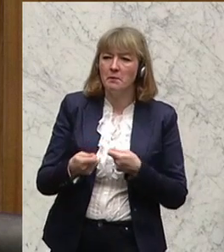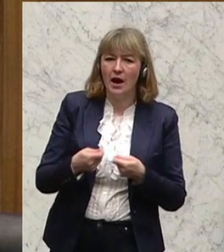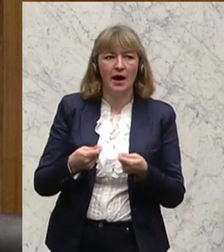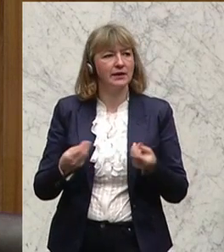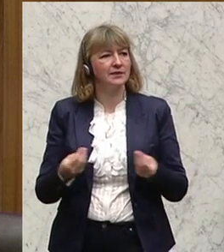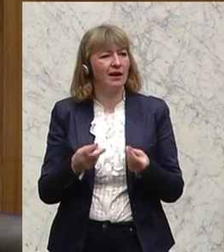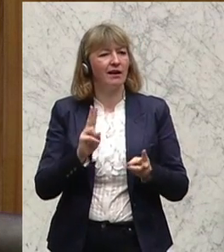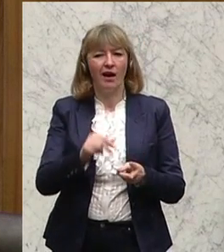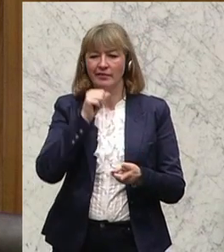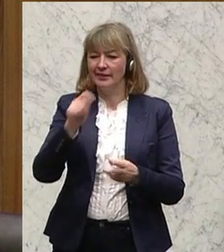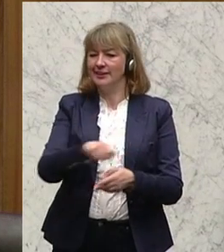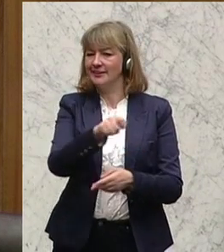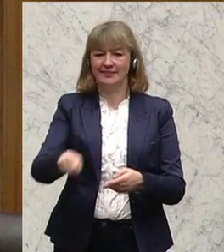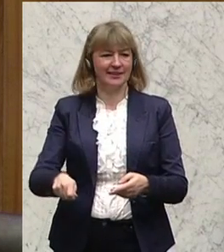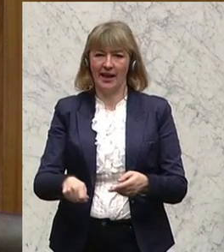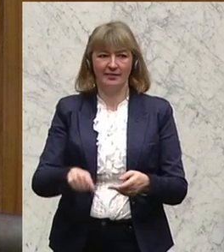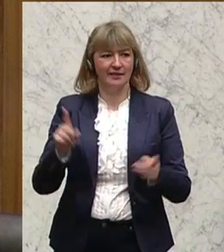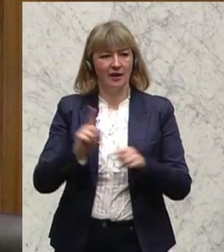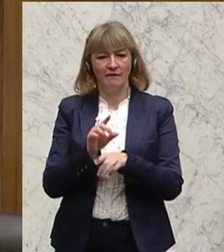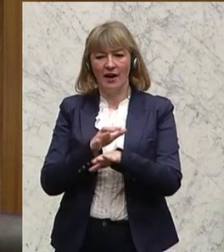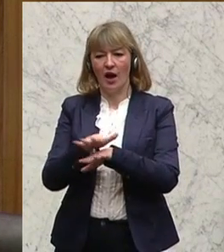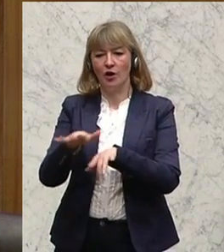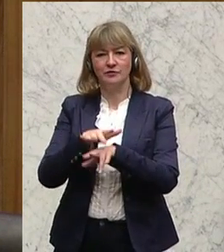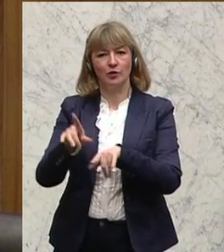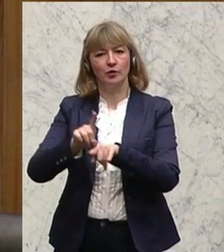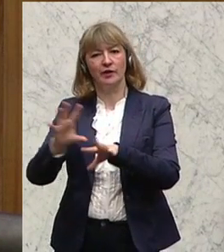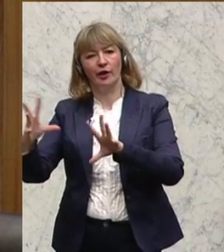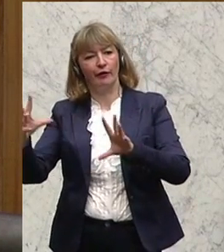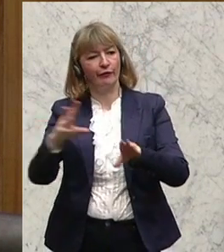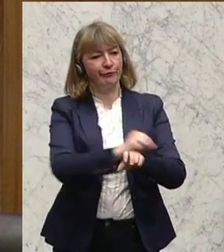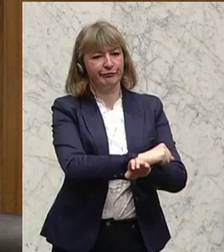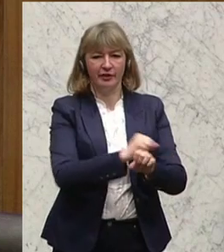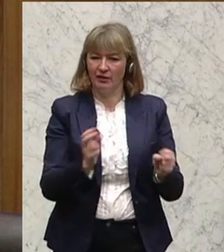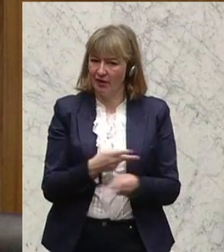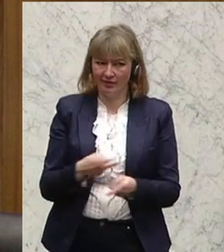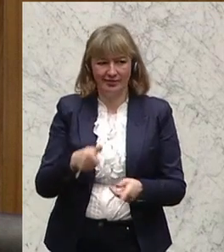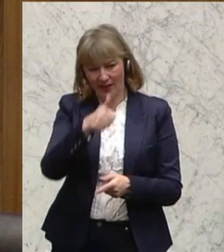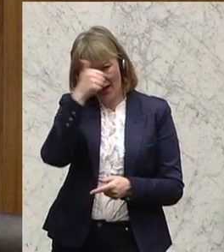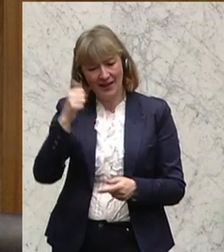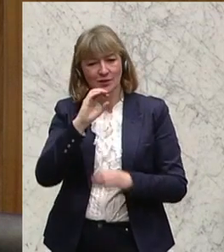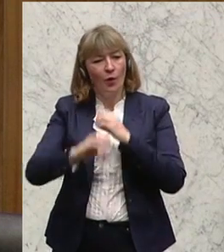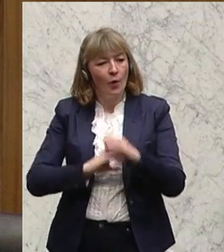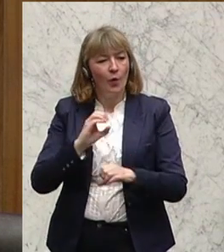außer Kraft setzen. Man kann sie in ihrer Auswirkung abfedern. Das nennt man soziale oder im besten Fall ökosoziale